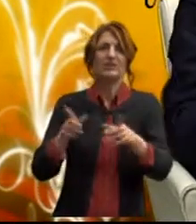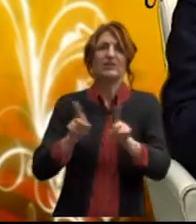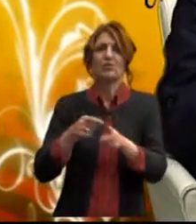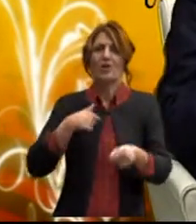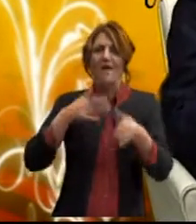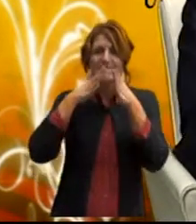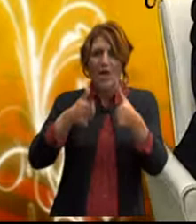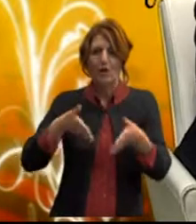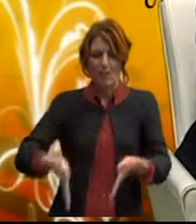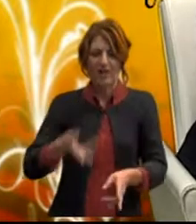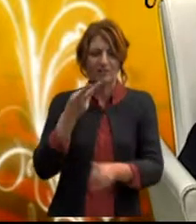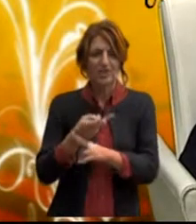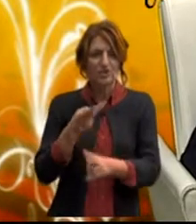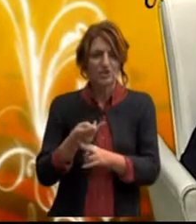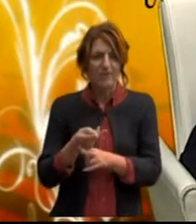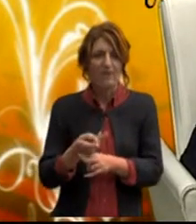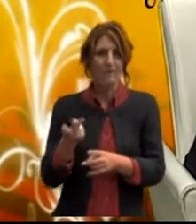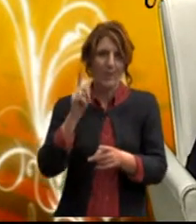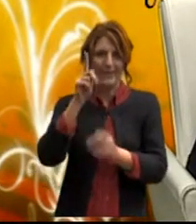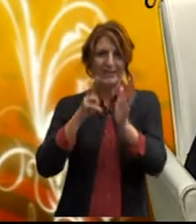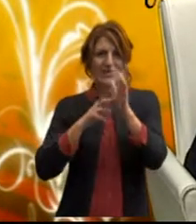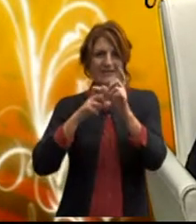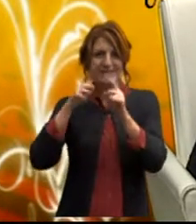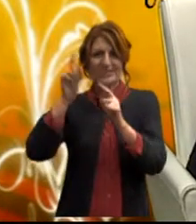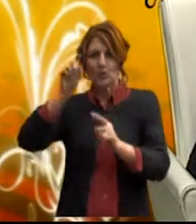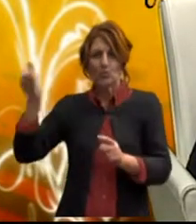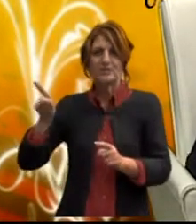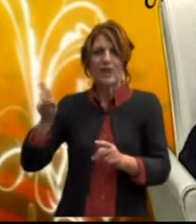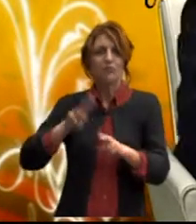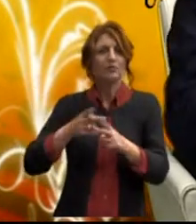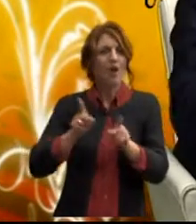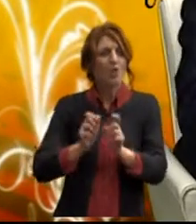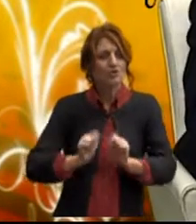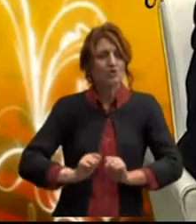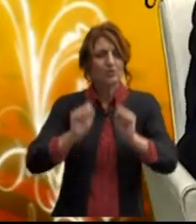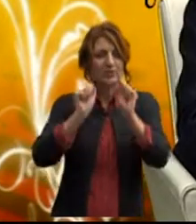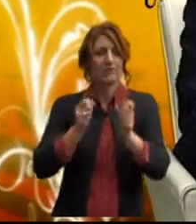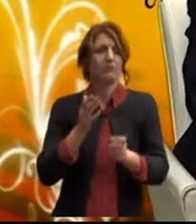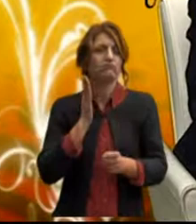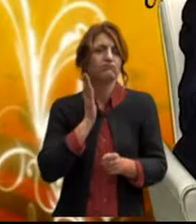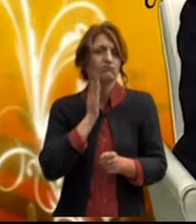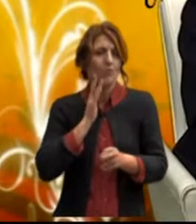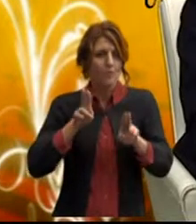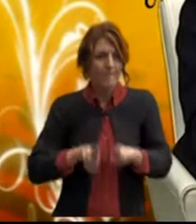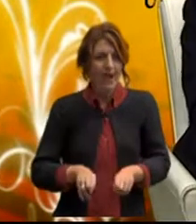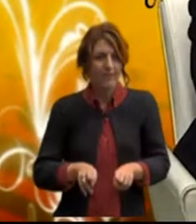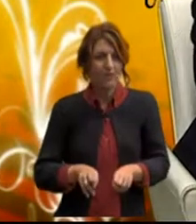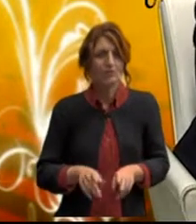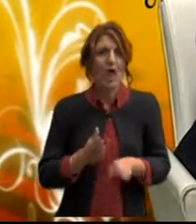institucije, dakle, ako ljudi mogu vjerovati institucijama da će štititi koncept pravednosti, ako vjeruju, dakle, u